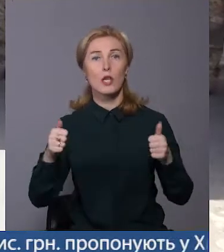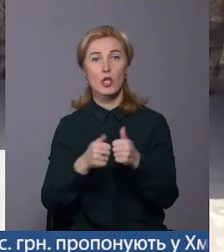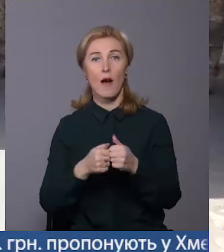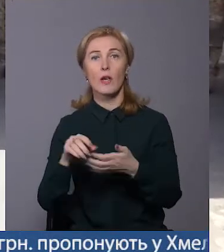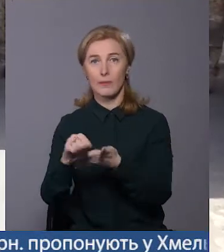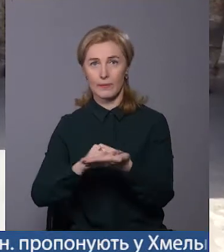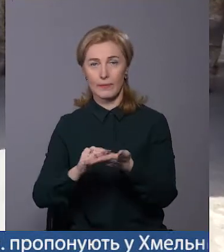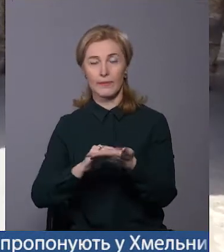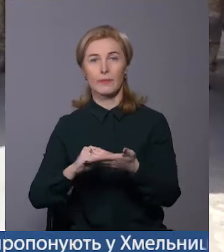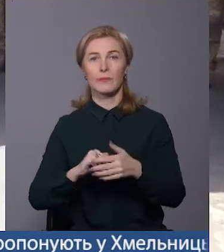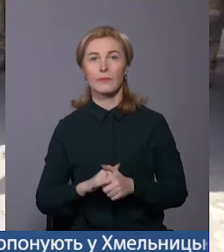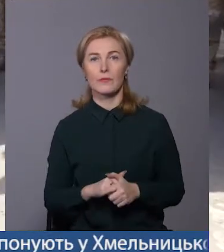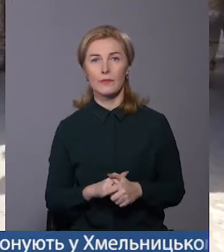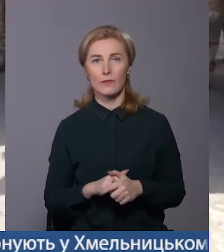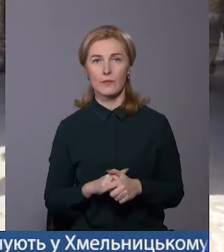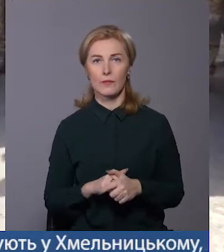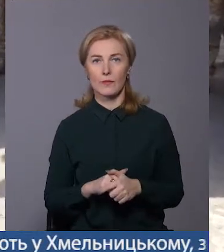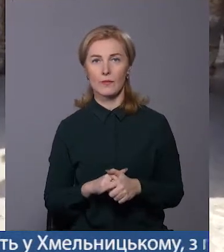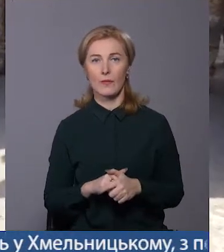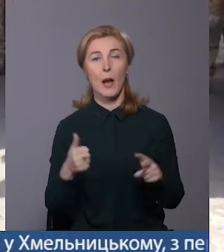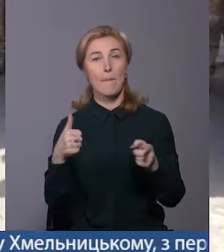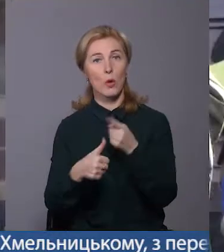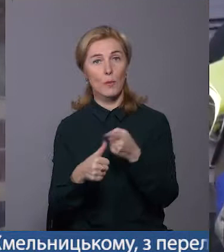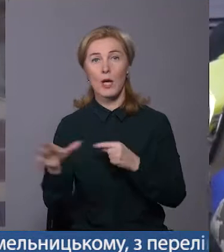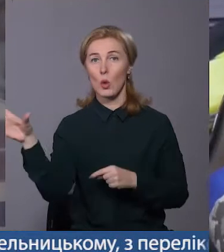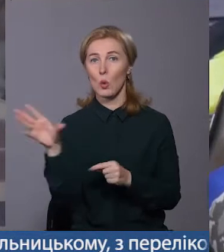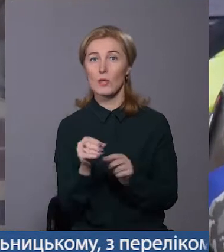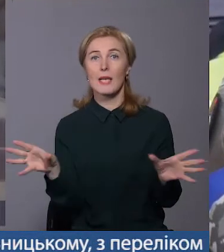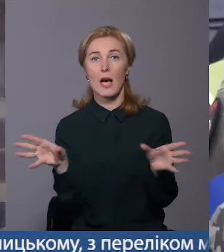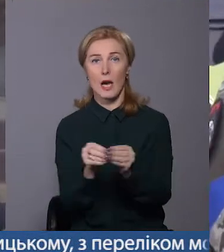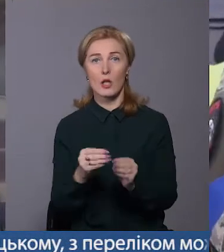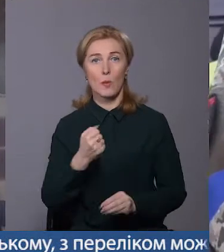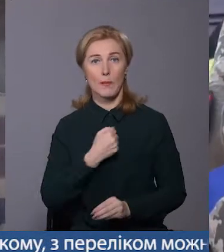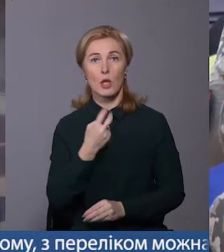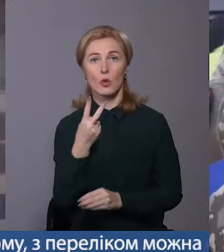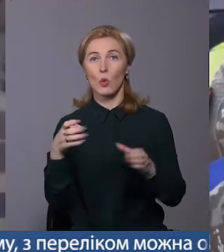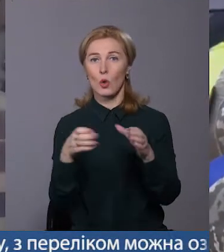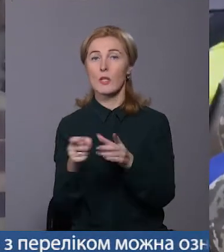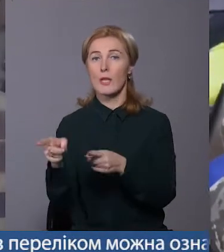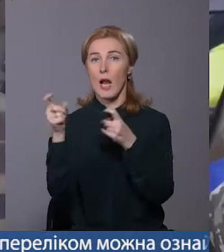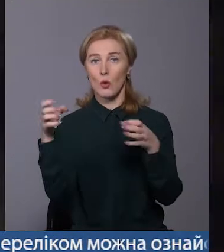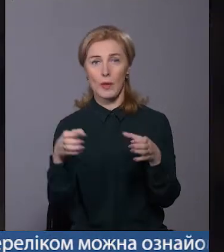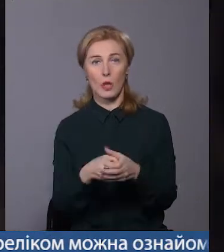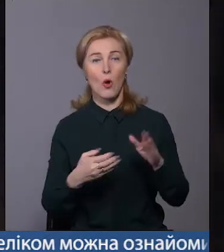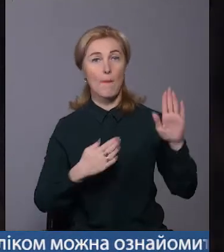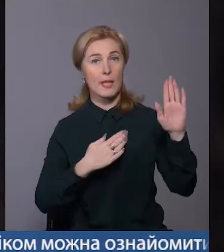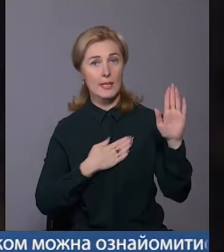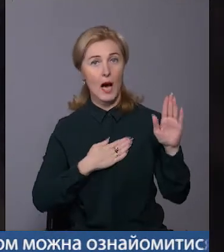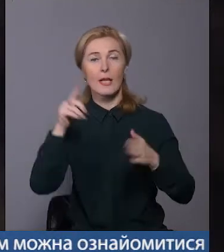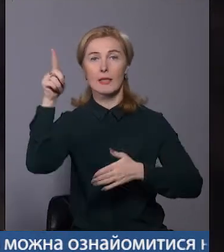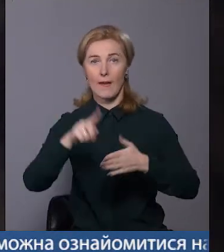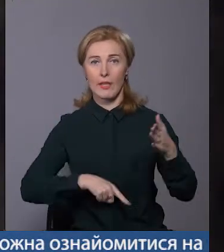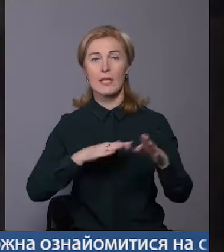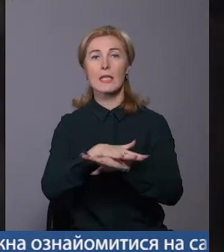клянусь захищати українську державу! Поіменно і усі разом бійці 2-ї роти стрілецького батальйону склали присягу на вірність